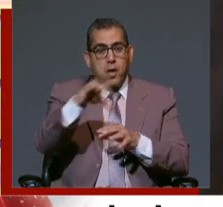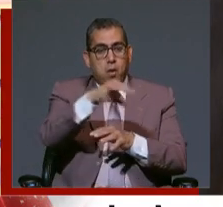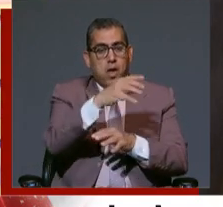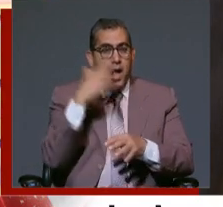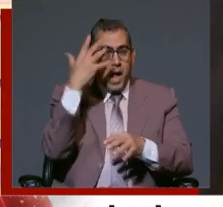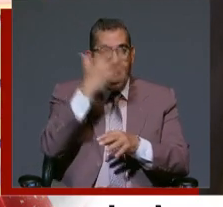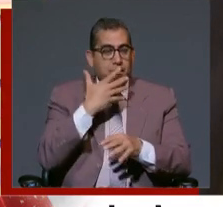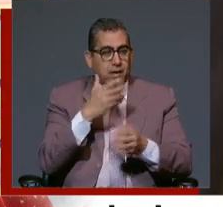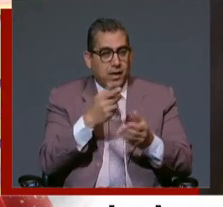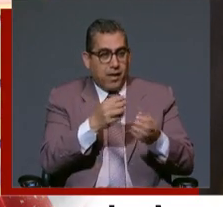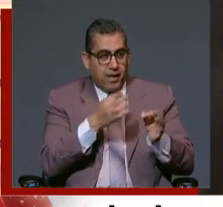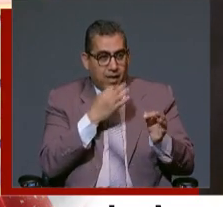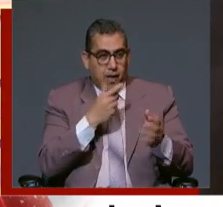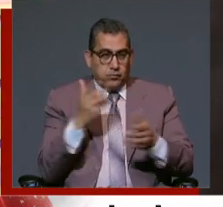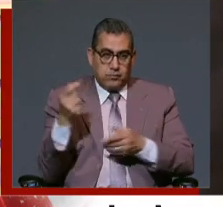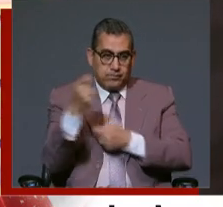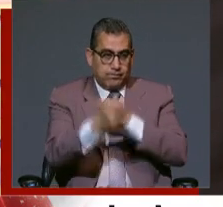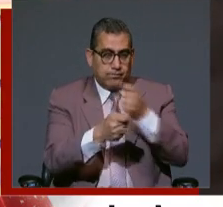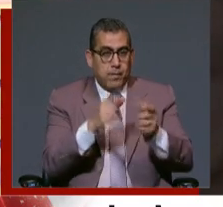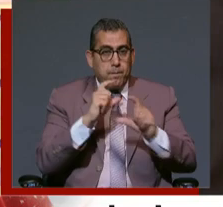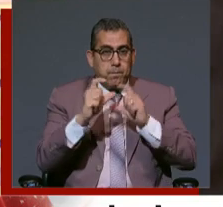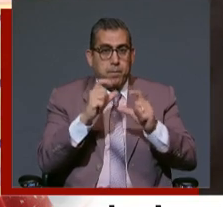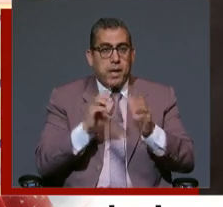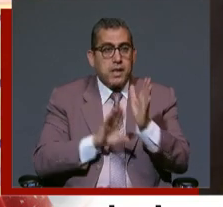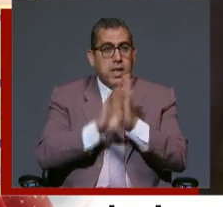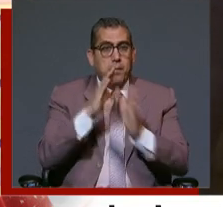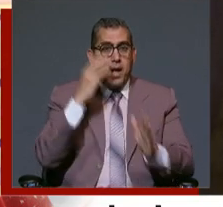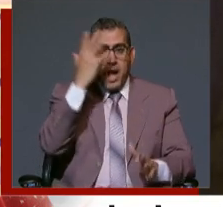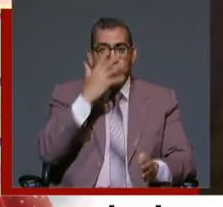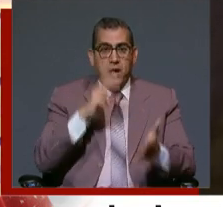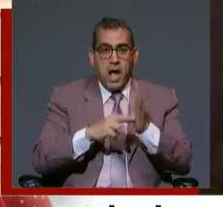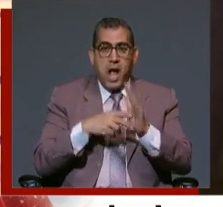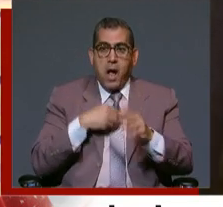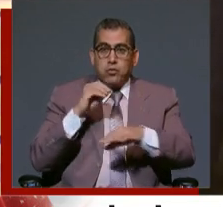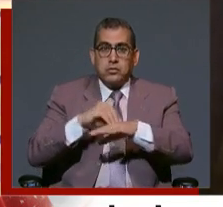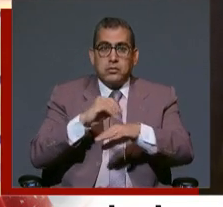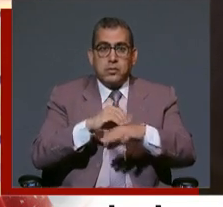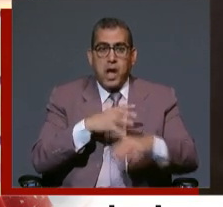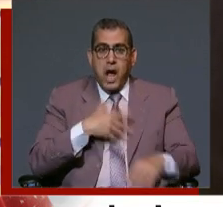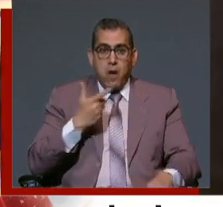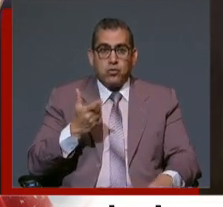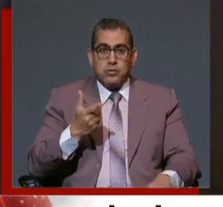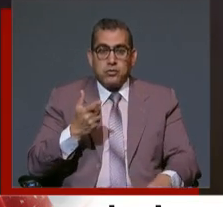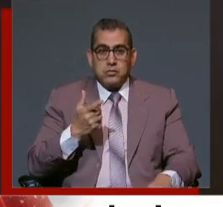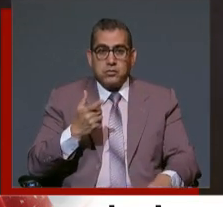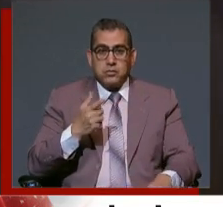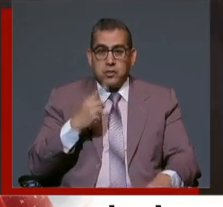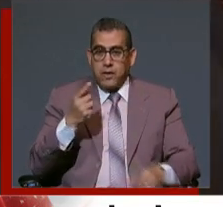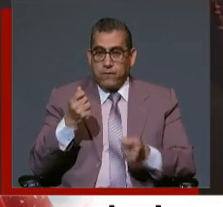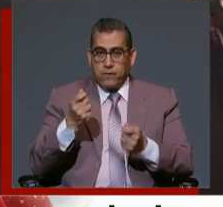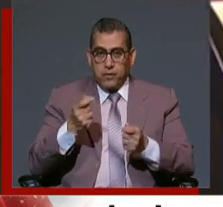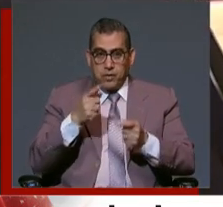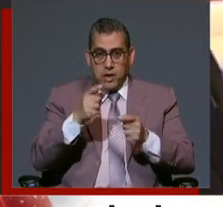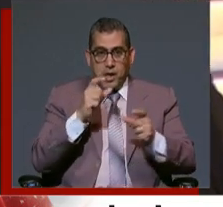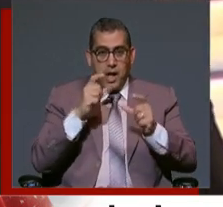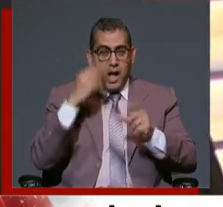الأفريقية. ندي مثال بنك التنمية الأفريقية، احنا كنا بننادي بيه؟ بننادي بأنه المبالغ اللي خدتها الدول من صندوق النقد الدولي